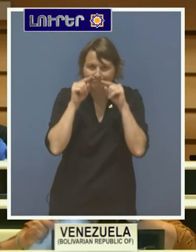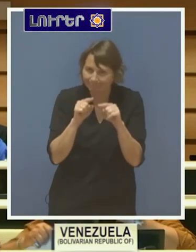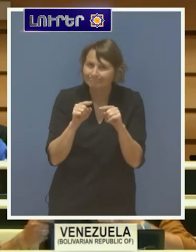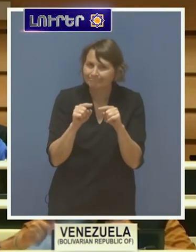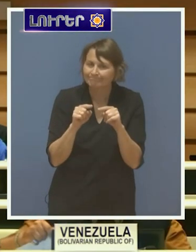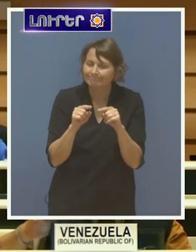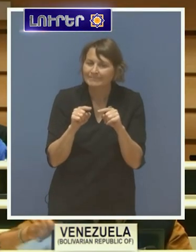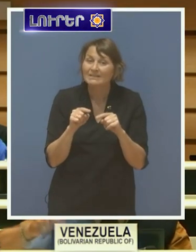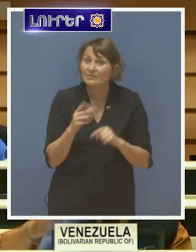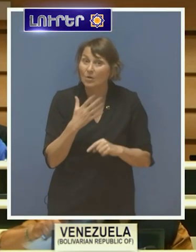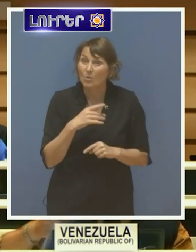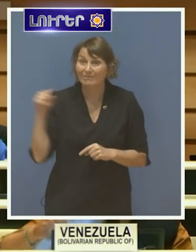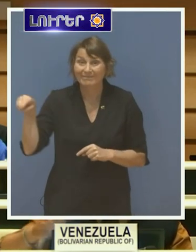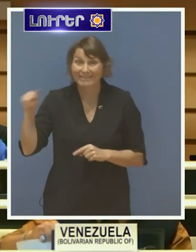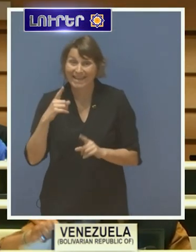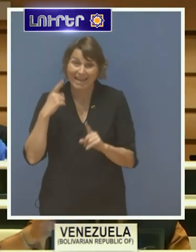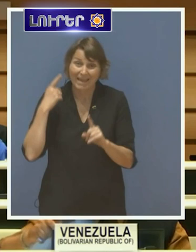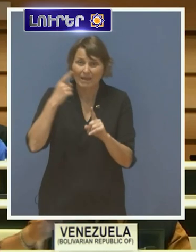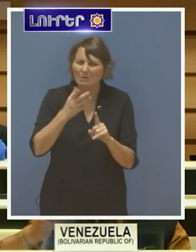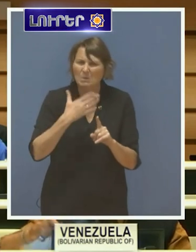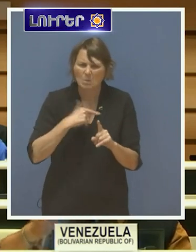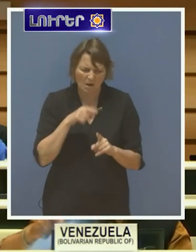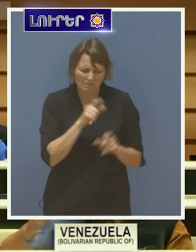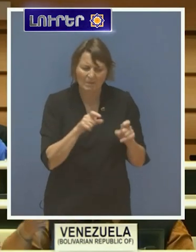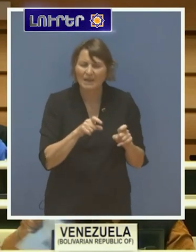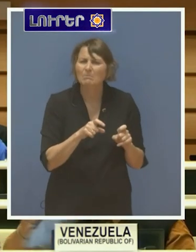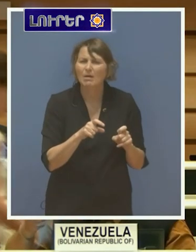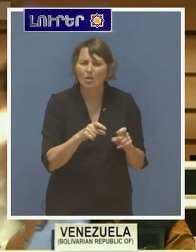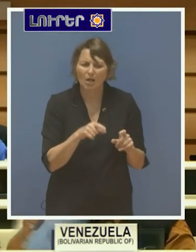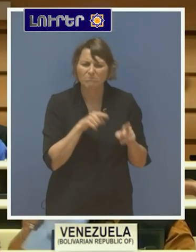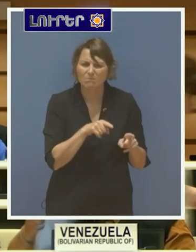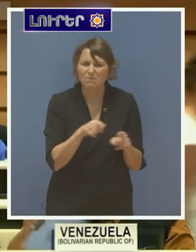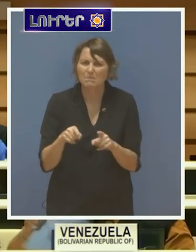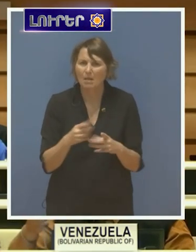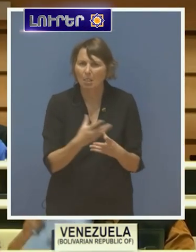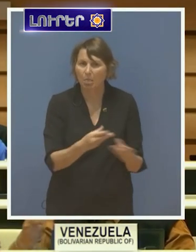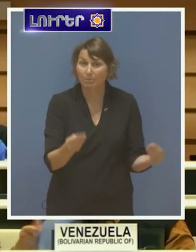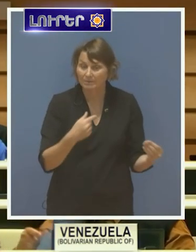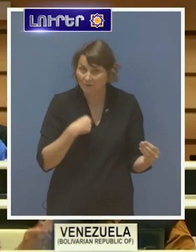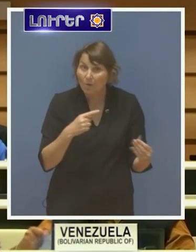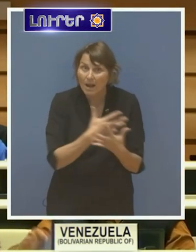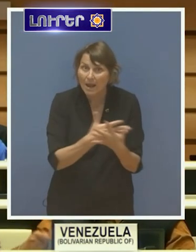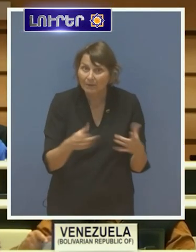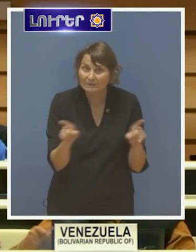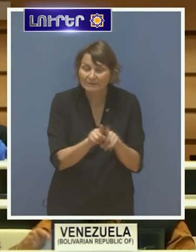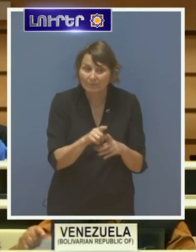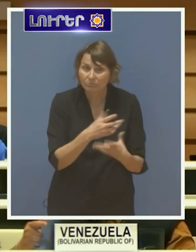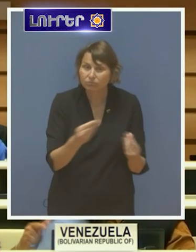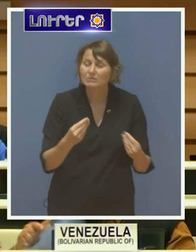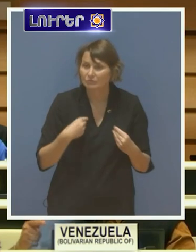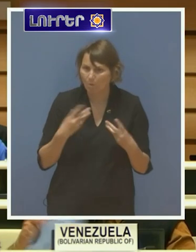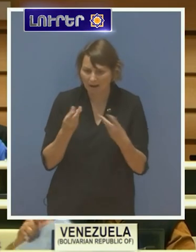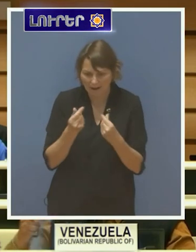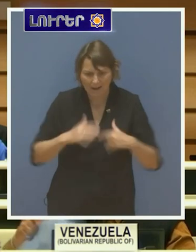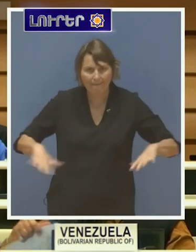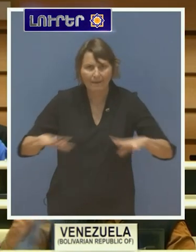շնորհ ունենալով ադո իրավունքն ու բարդավորությունը։ Ասարումով մենք կխնդրենք փորձագիտական մեխանիզմ իրականացնել կոնկրետ ընթացակարգեր